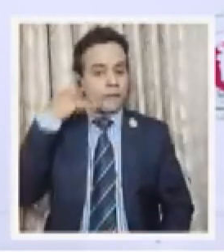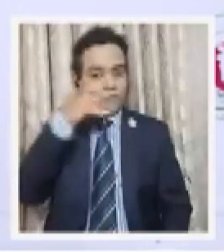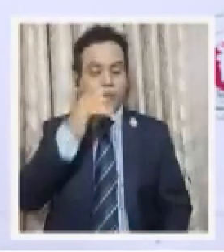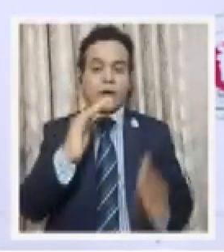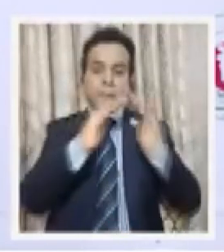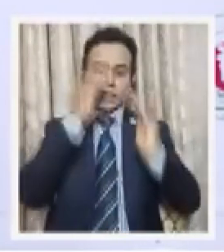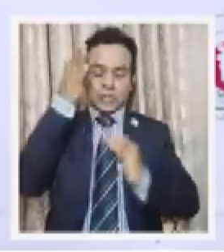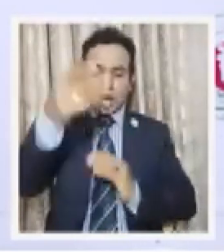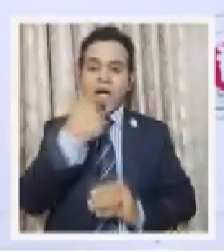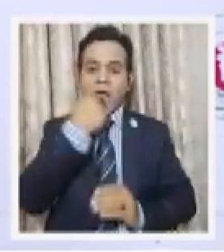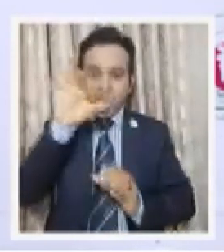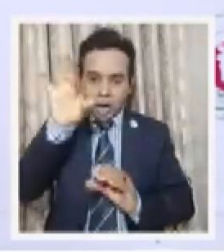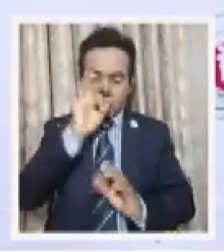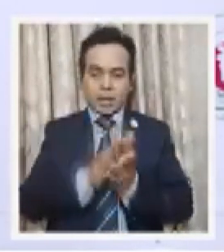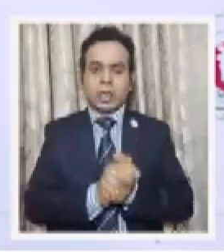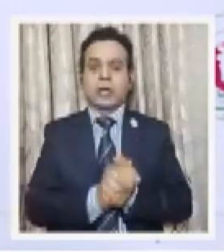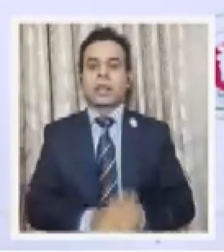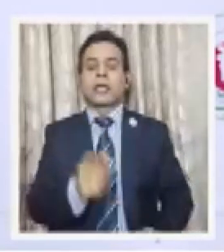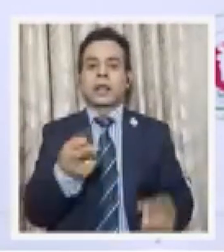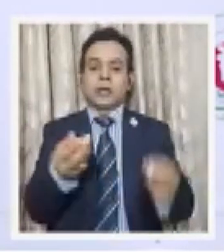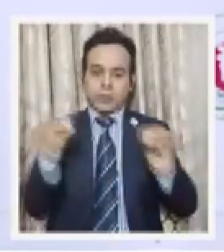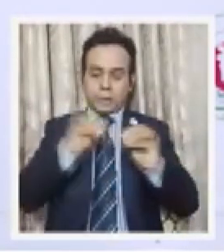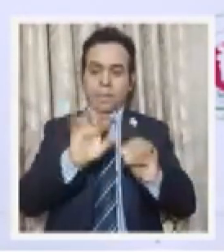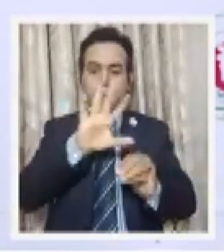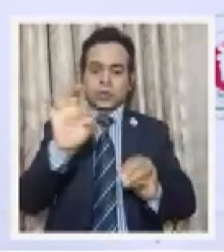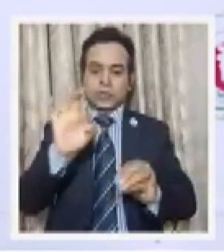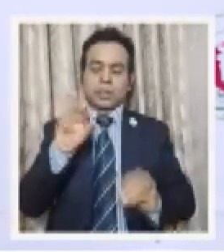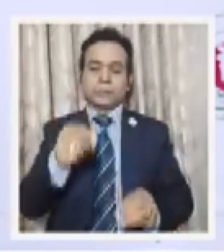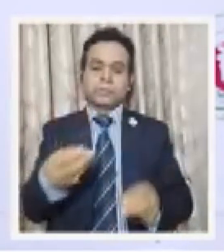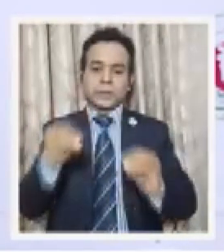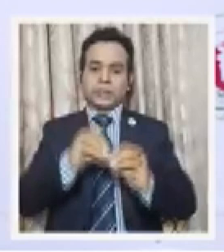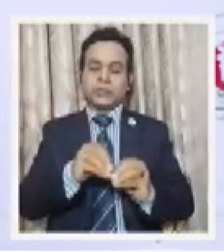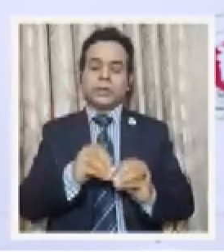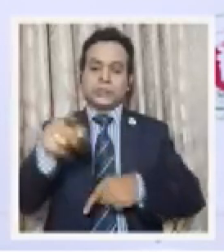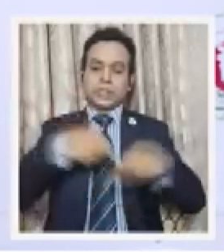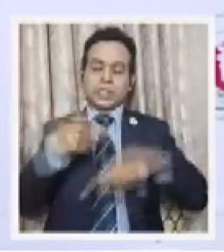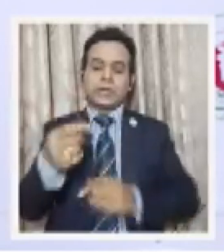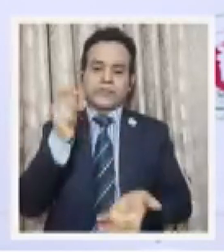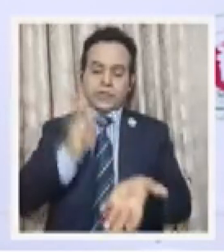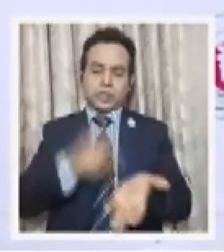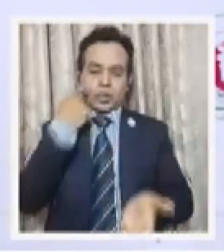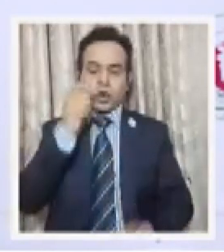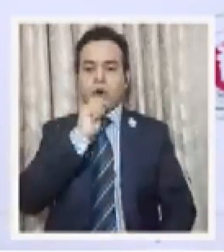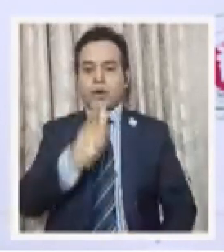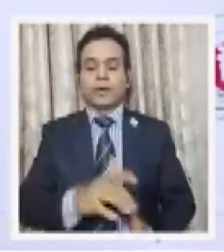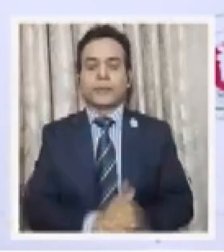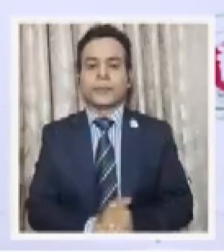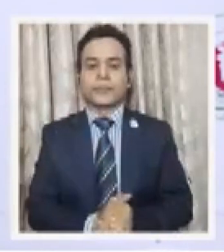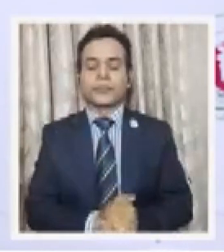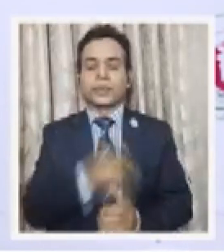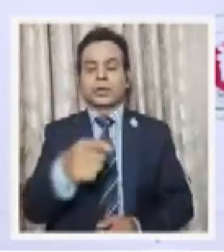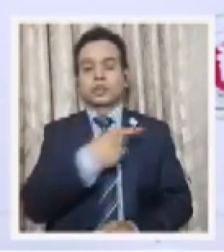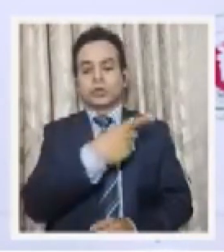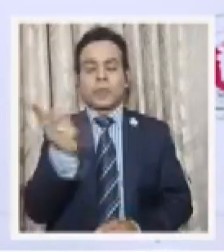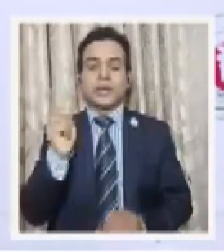এবং হাত নাক চোখ মুখে না দেওয়া প্রতিরোধের একটি উপায়, সেজন্য বারবার সাবান পানি দিয়ে 20 সেকেন্ড ধরে হাত ধুবেন এবং